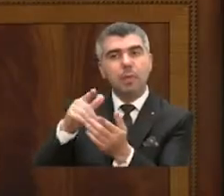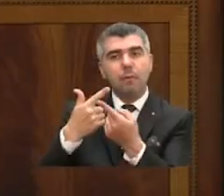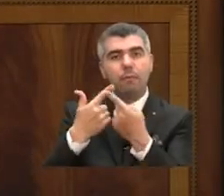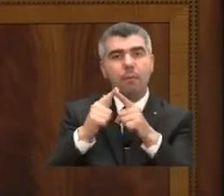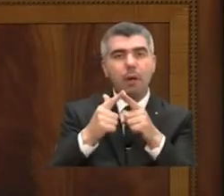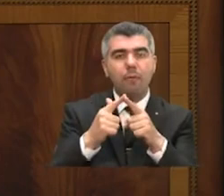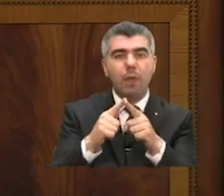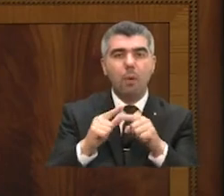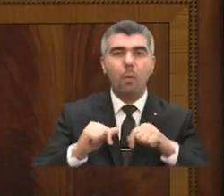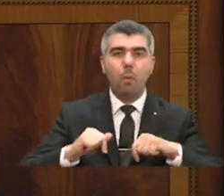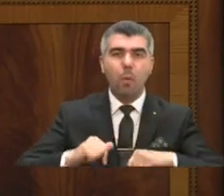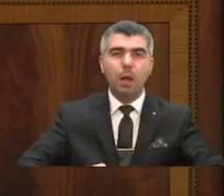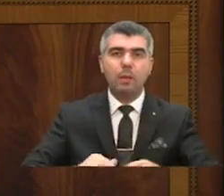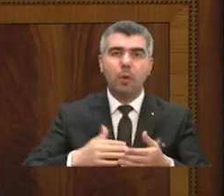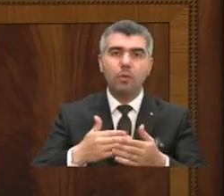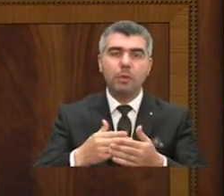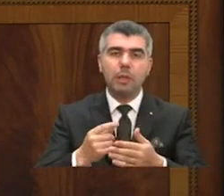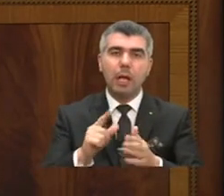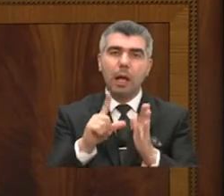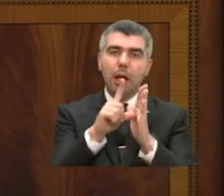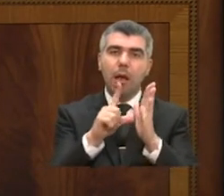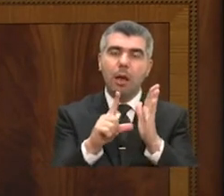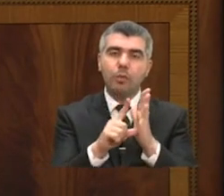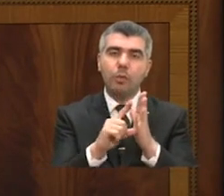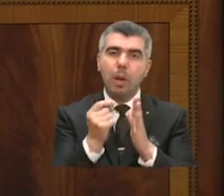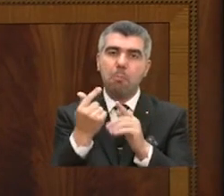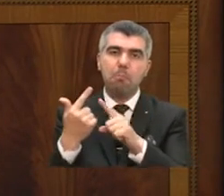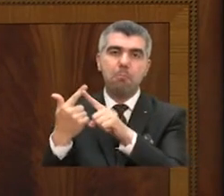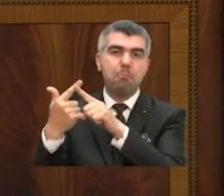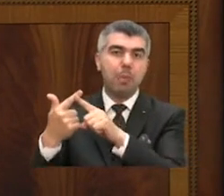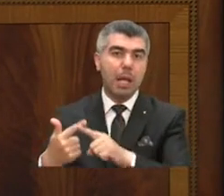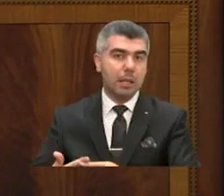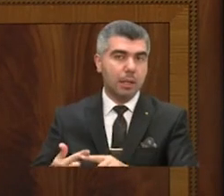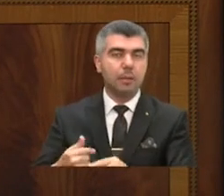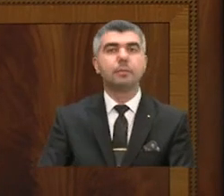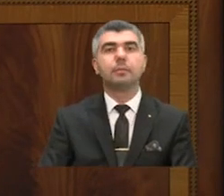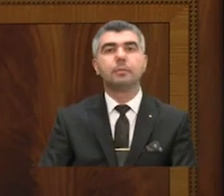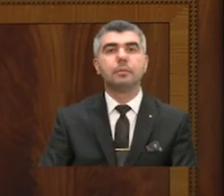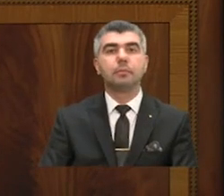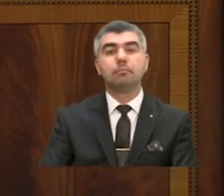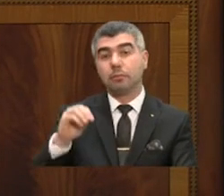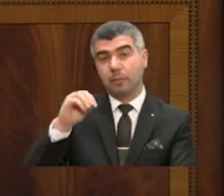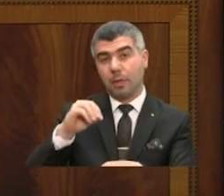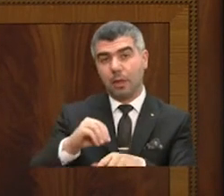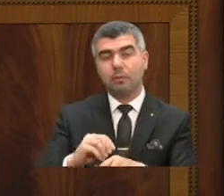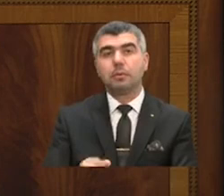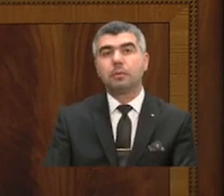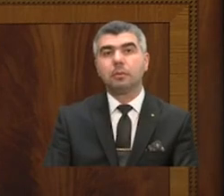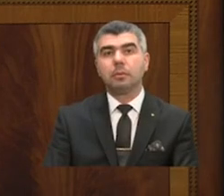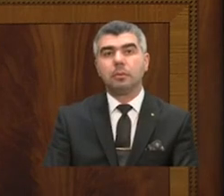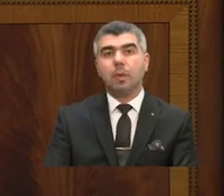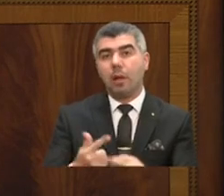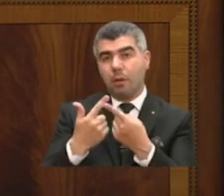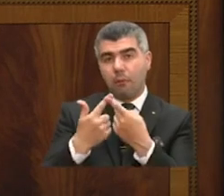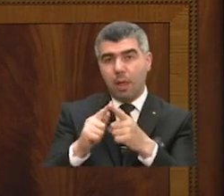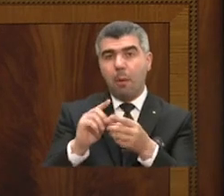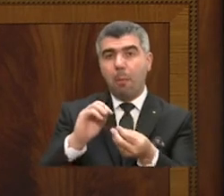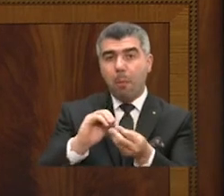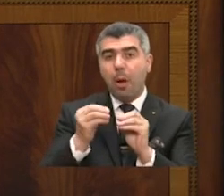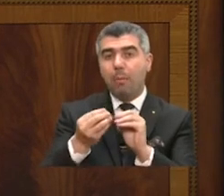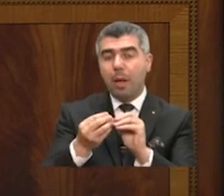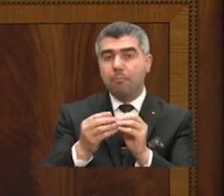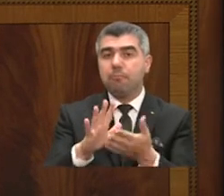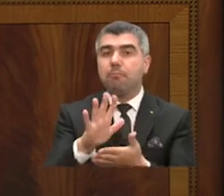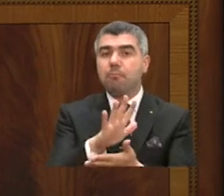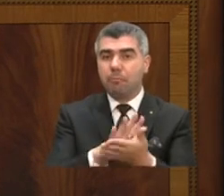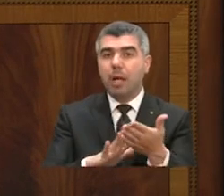الاجتماعية برسم قانون المالية. وعلى الرغم من الأزمات المتتالية